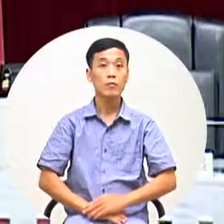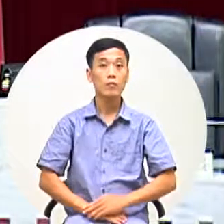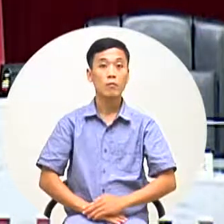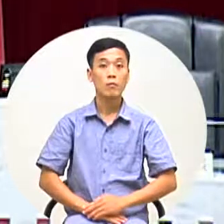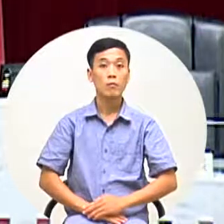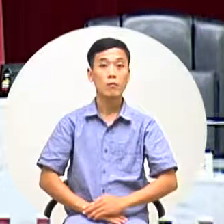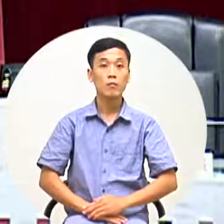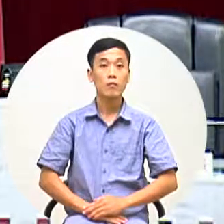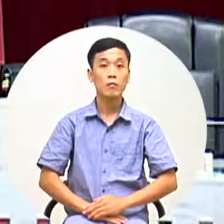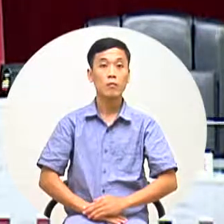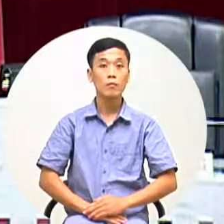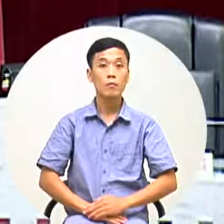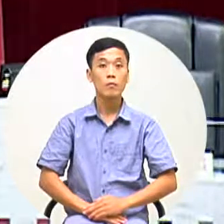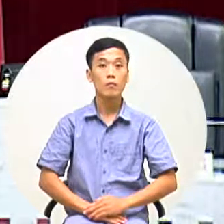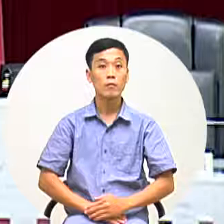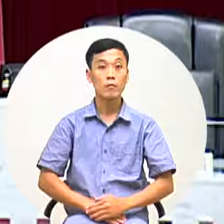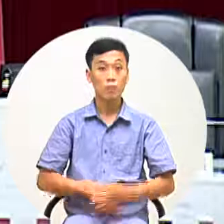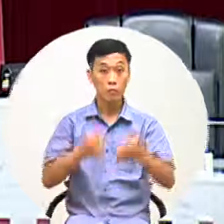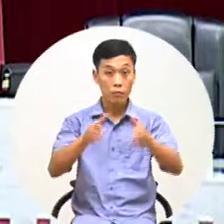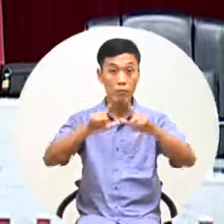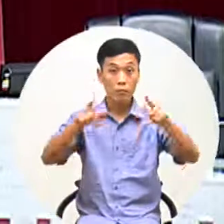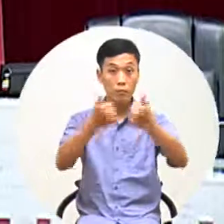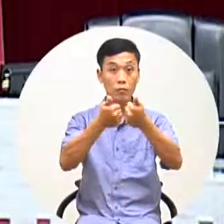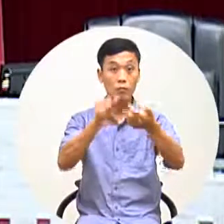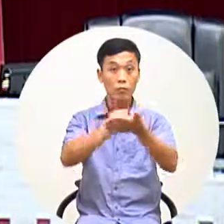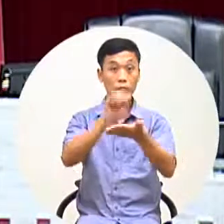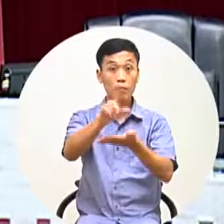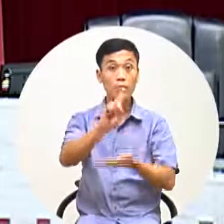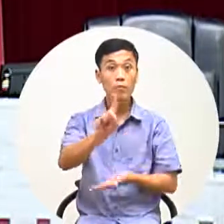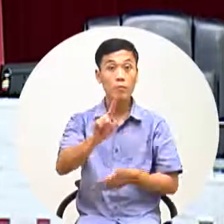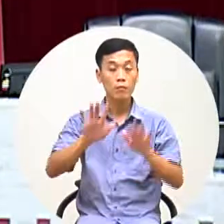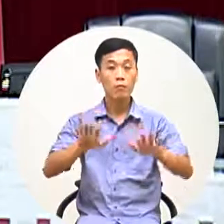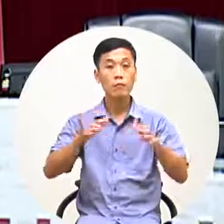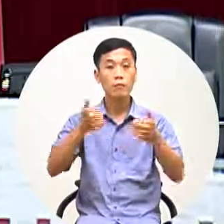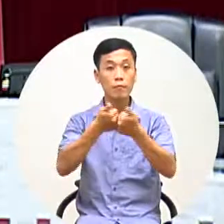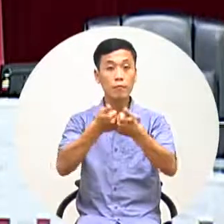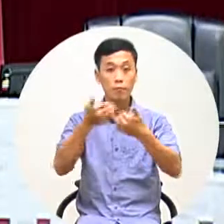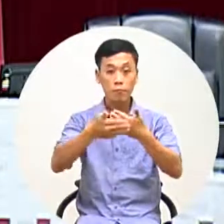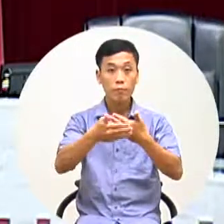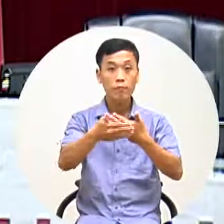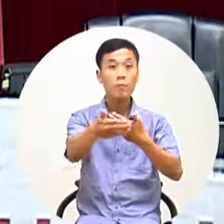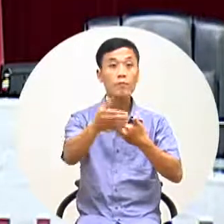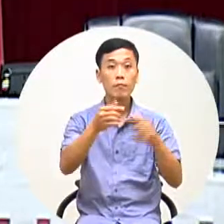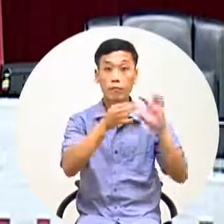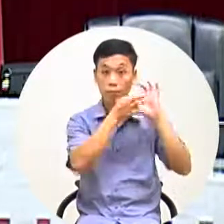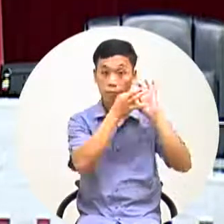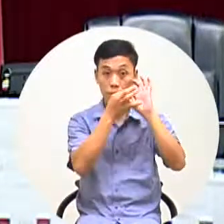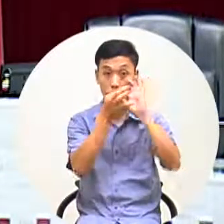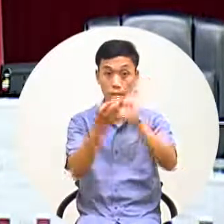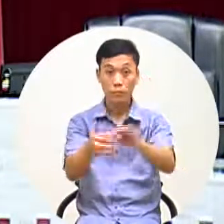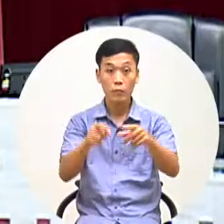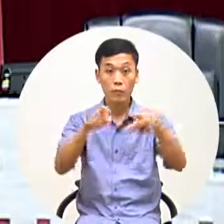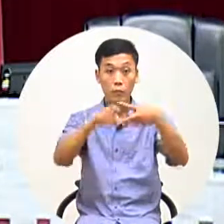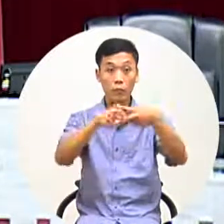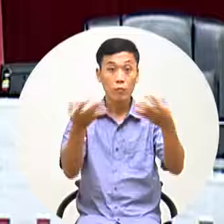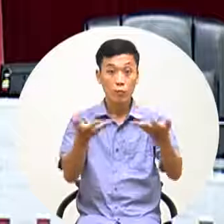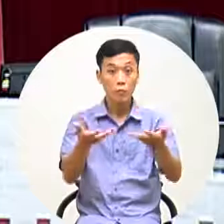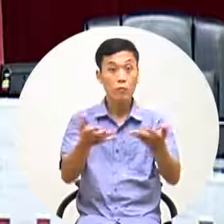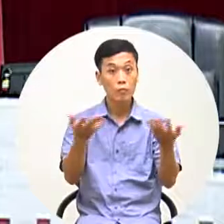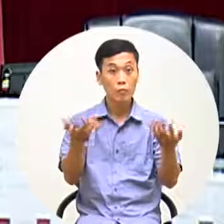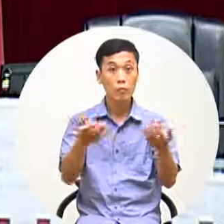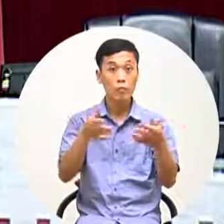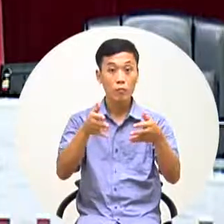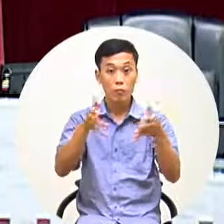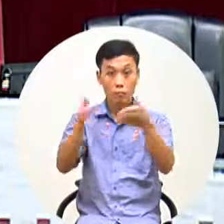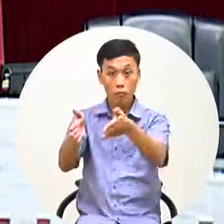向大会报告，今天的议程继续进行公务部门业务执行。先请登记